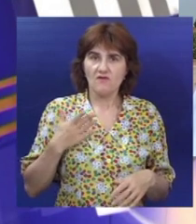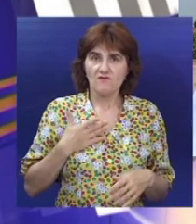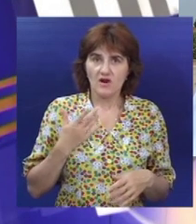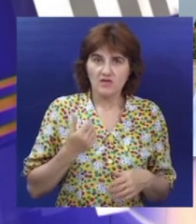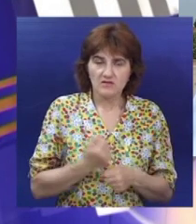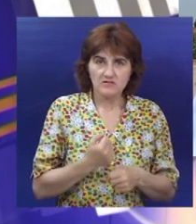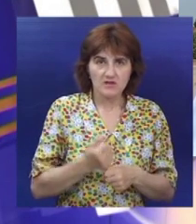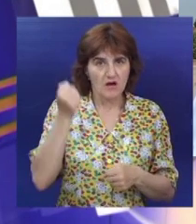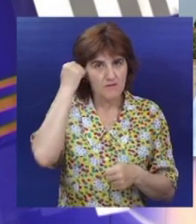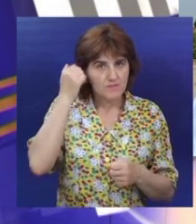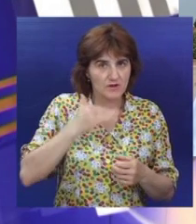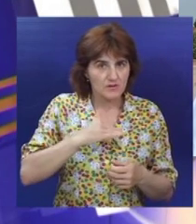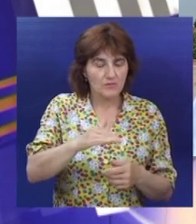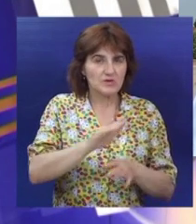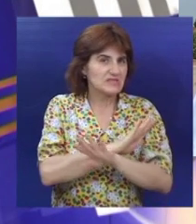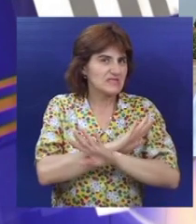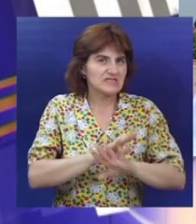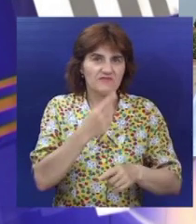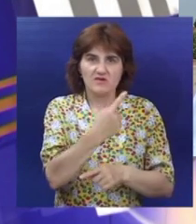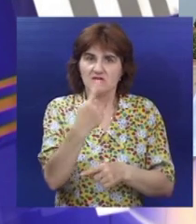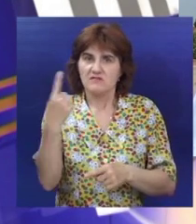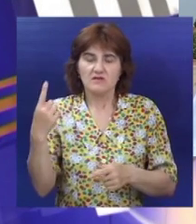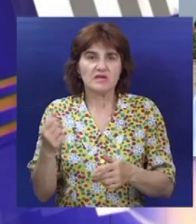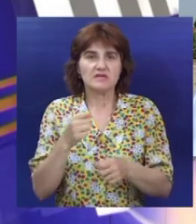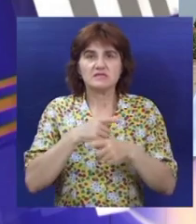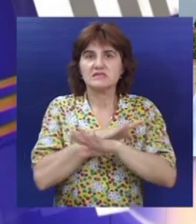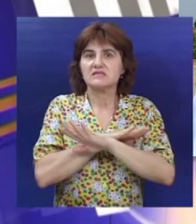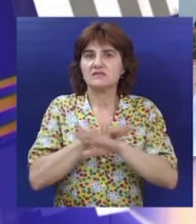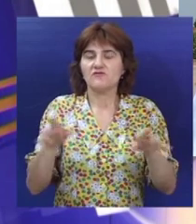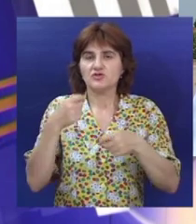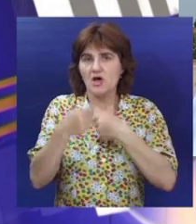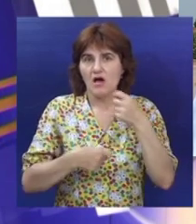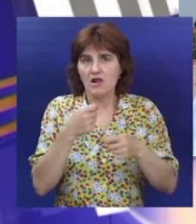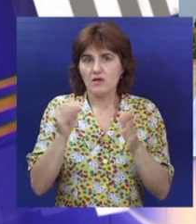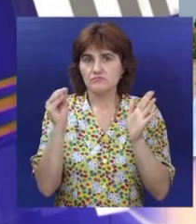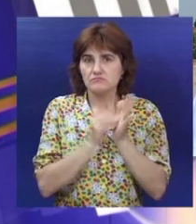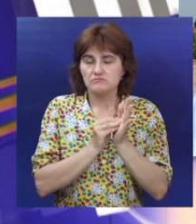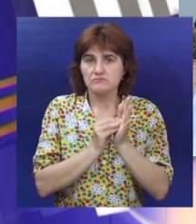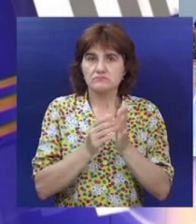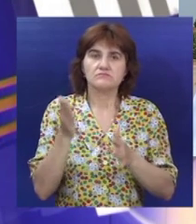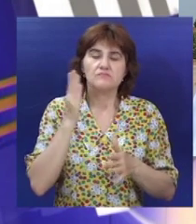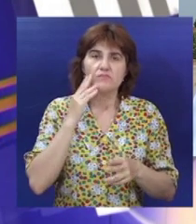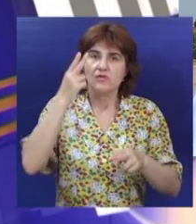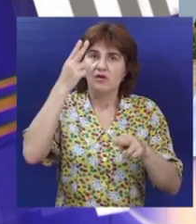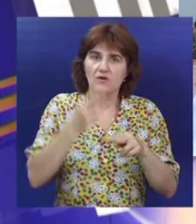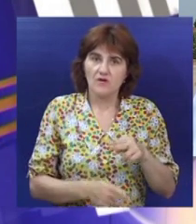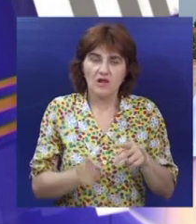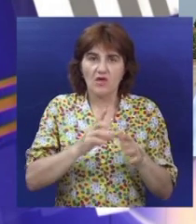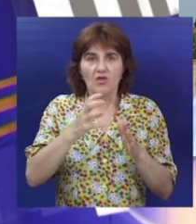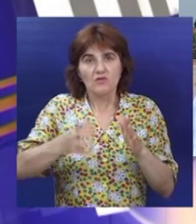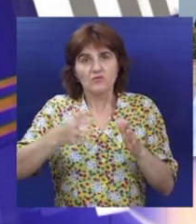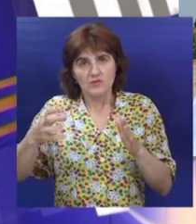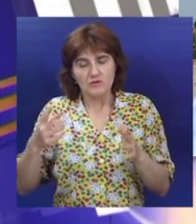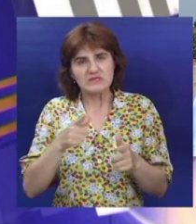zasfaltirali ovu trasu, i da napomenem da su svi oni završili svoje radove i pre zacrtanih rokova. I ako dodamo da